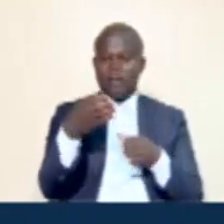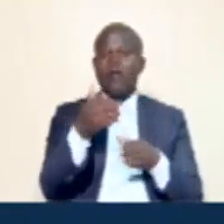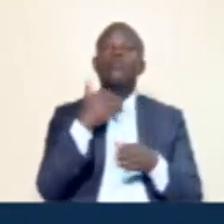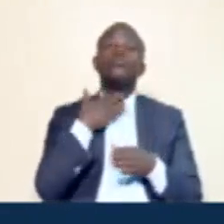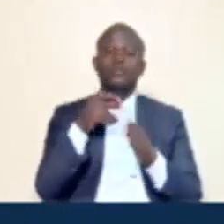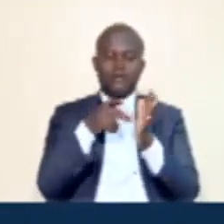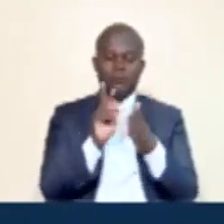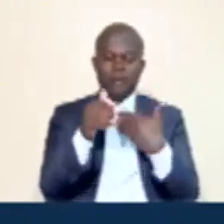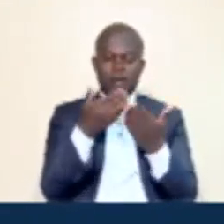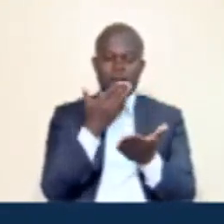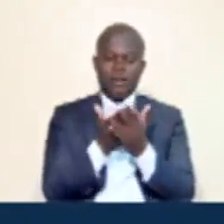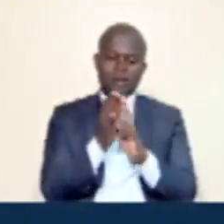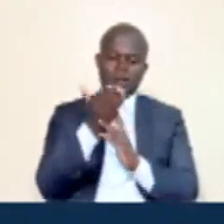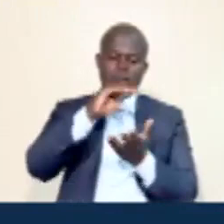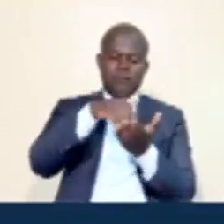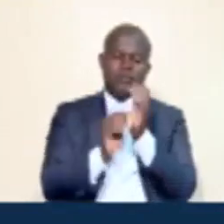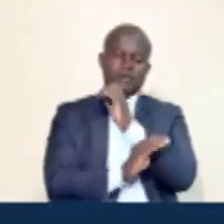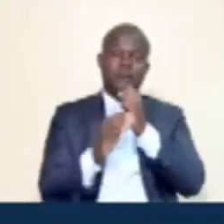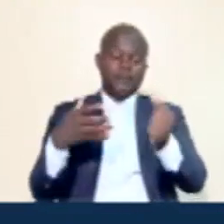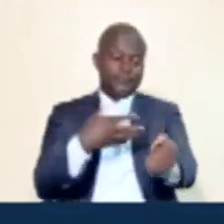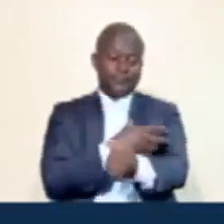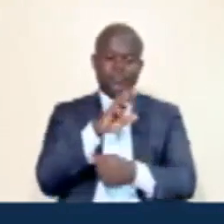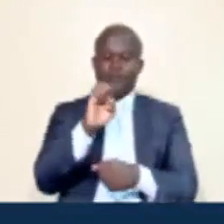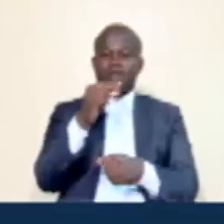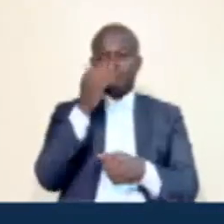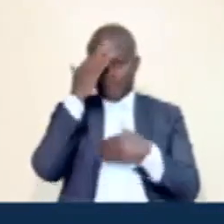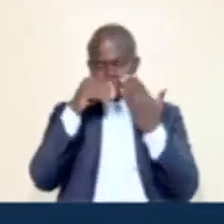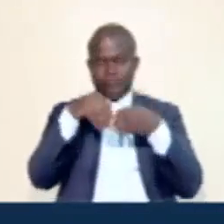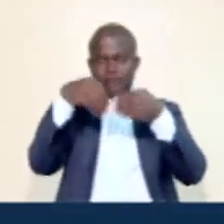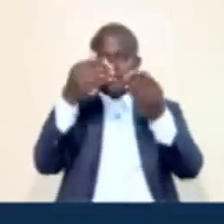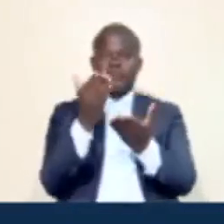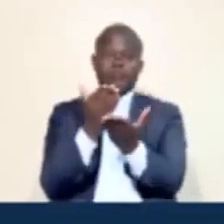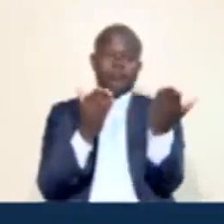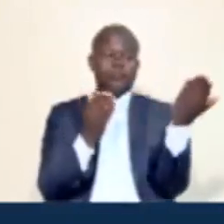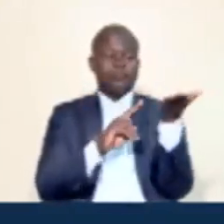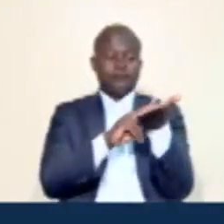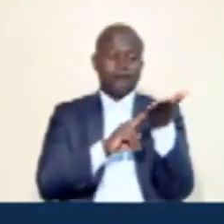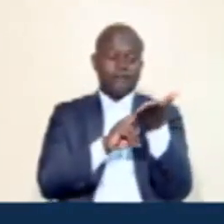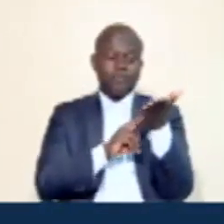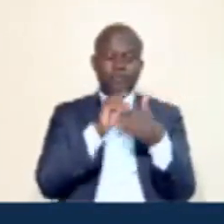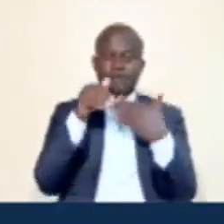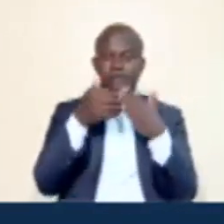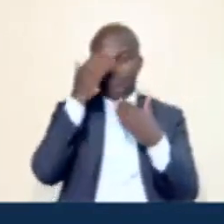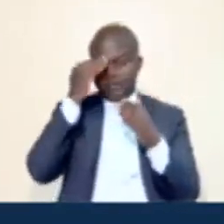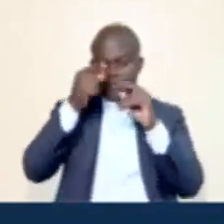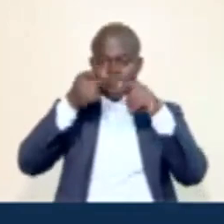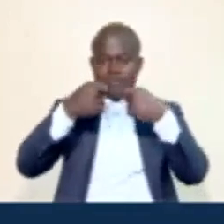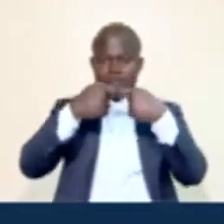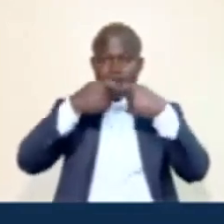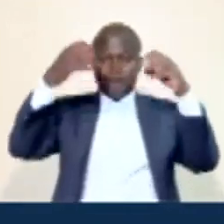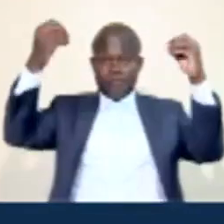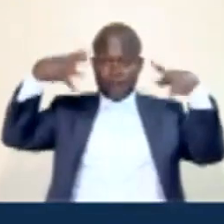kuyigura bimusaba kunyura mu kigo cy'igihugu cy'ingufu REG kugira ngo ahabwe ipoto y'igiti ikoreshwa ngo agezweho umuriro